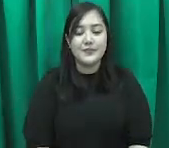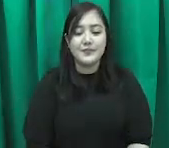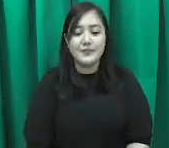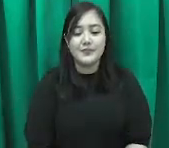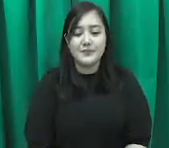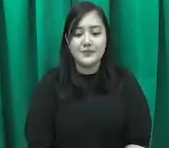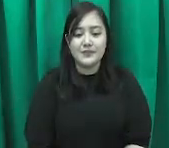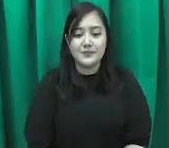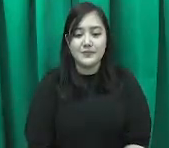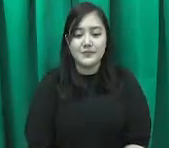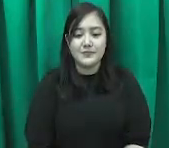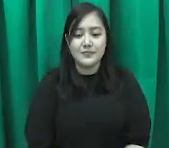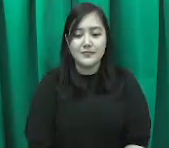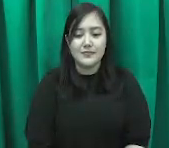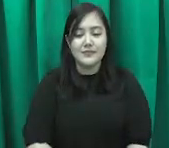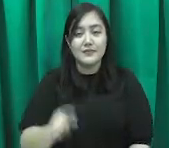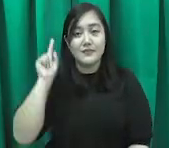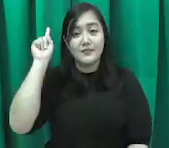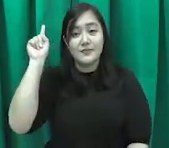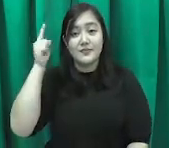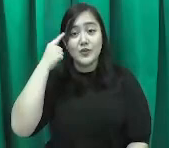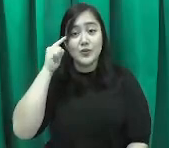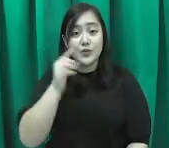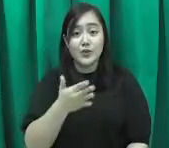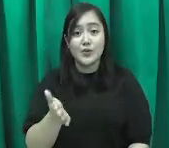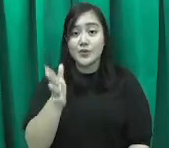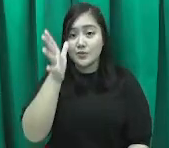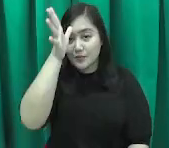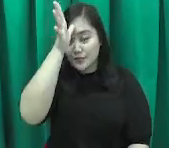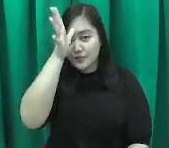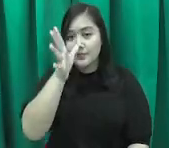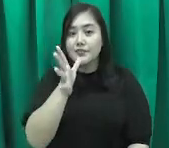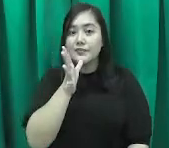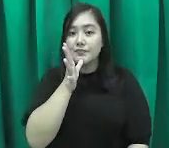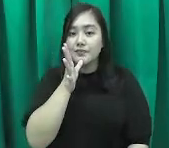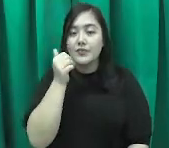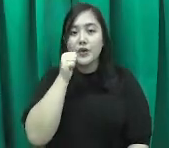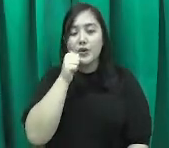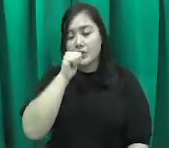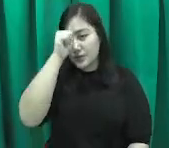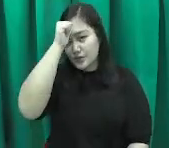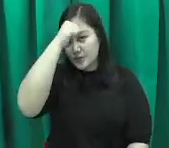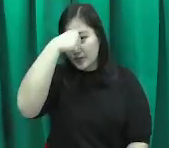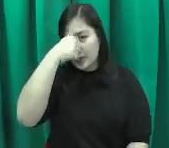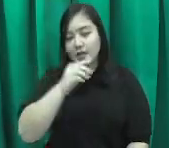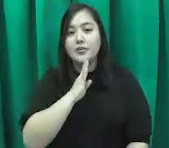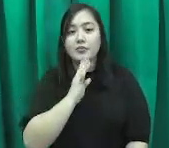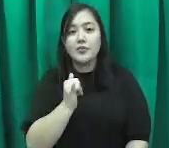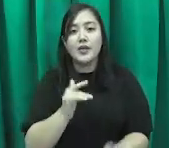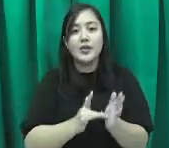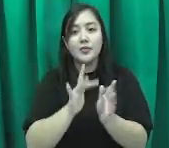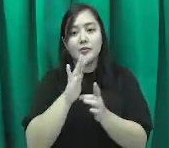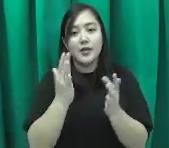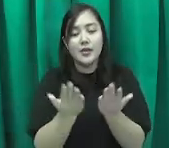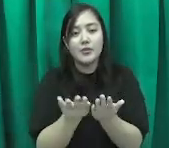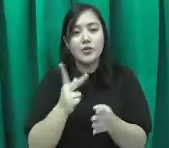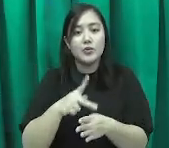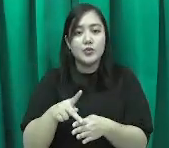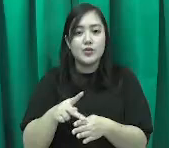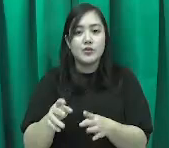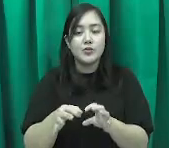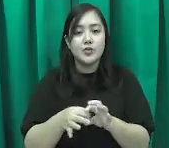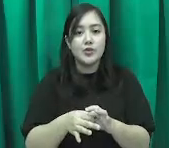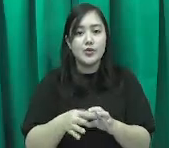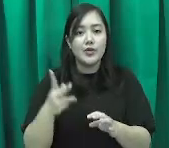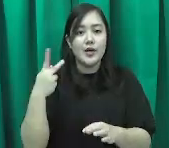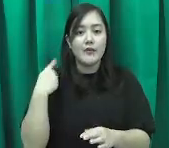mothers, mothers and fathers and couples, we have always been reminded by the Bible about doon sa principles of